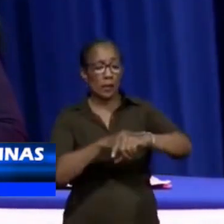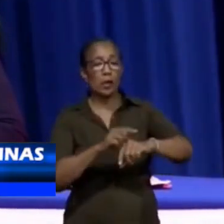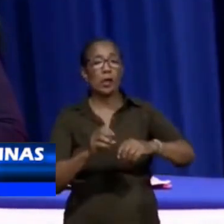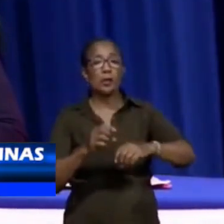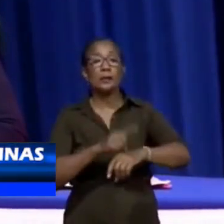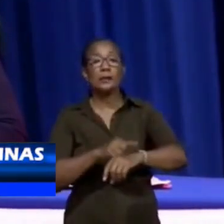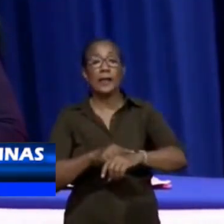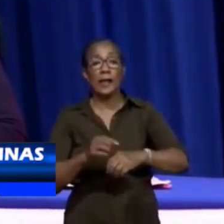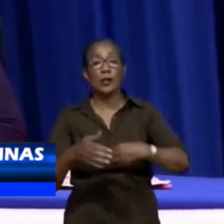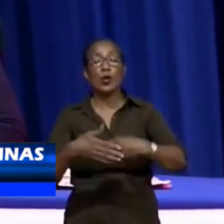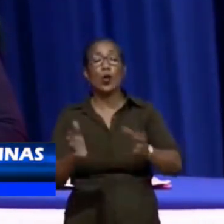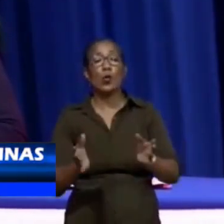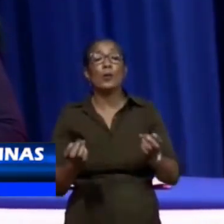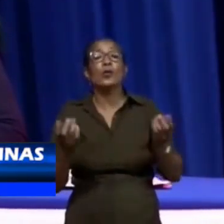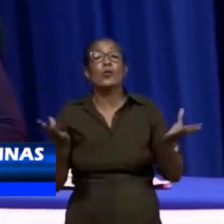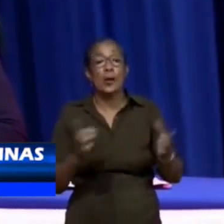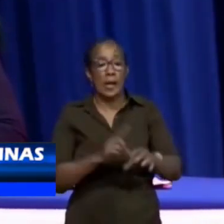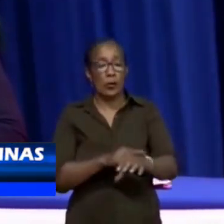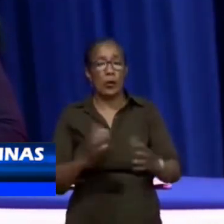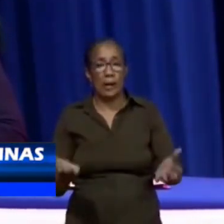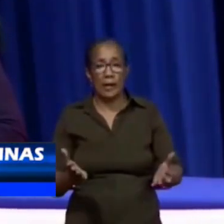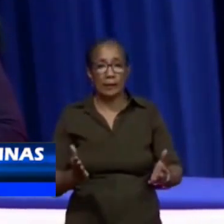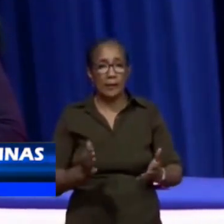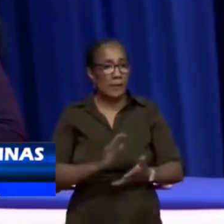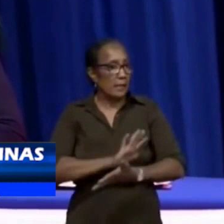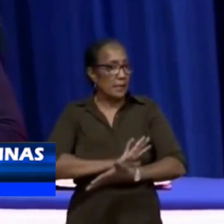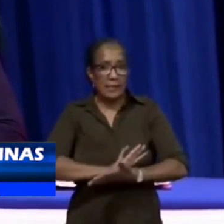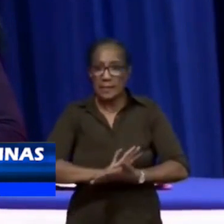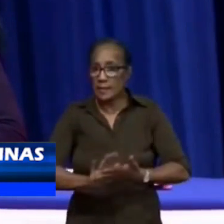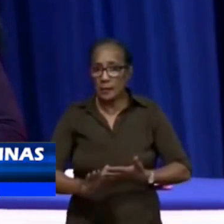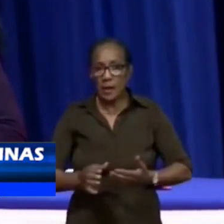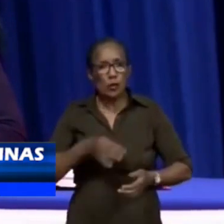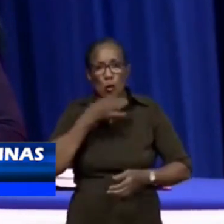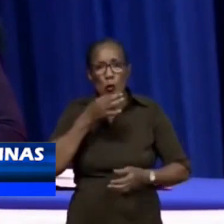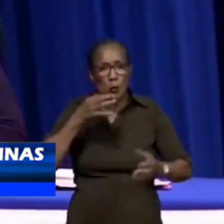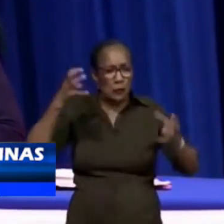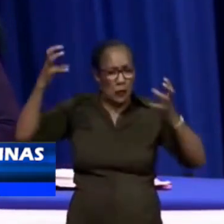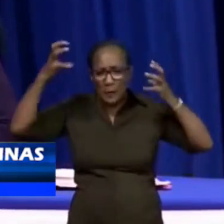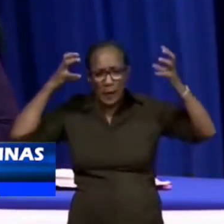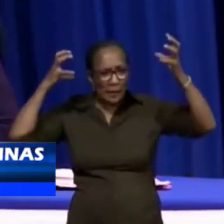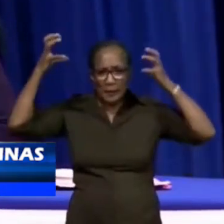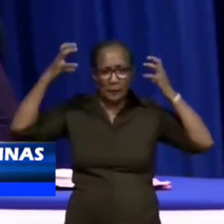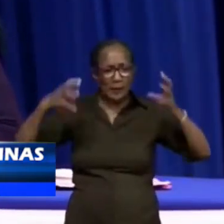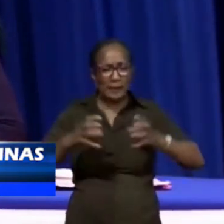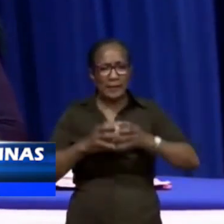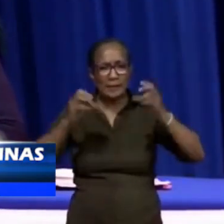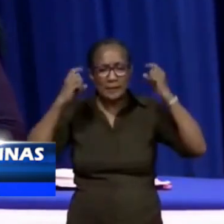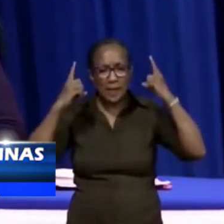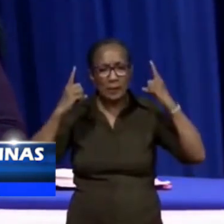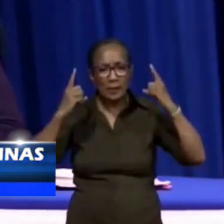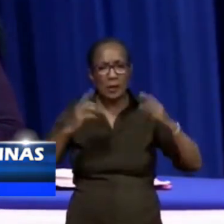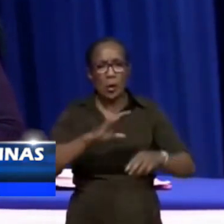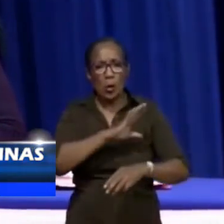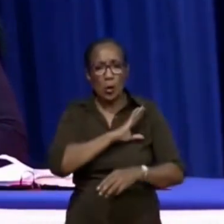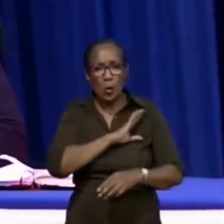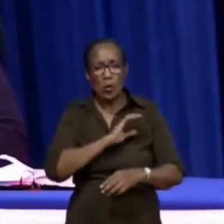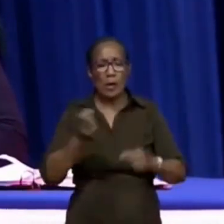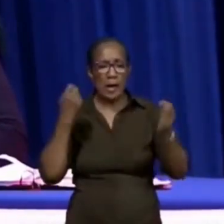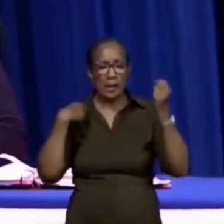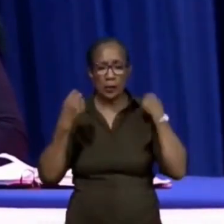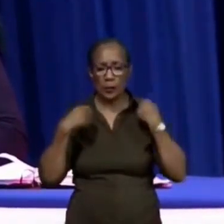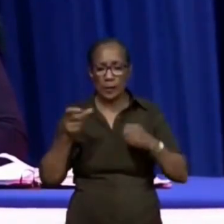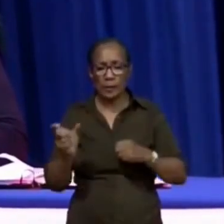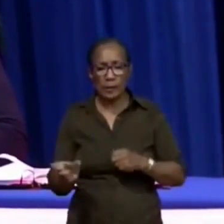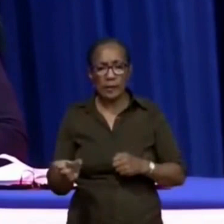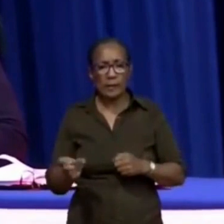weet waar hij aan toe is. Niemand is gebaat bij paniek in de samenleving, dus ook aan de winkeliers en